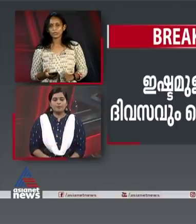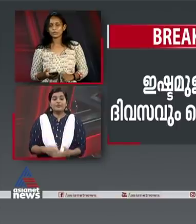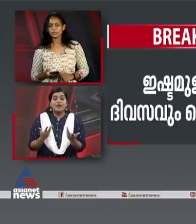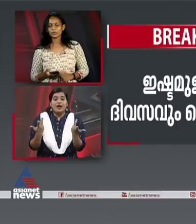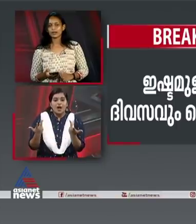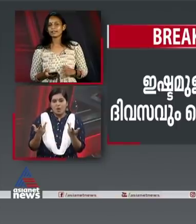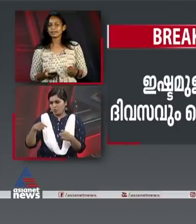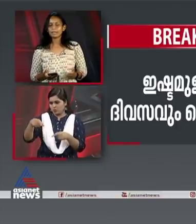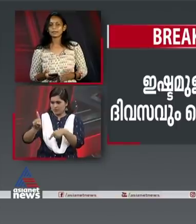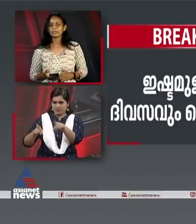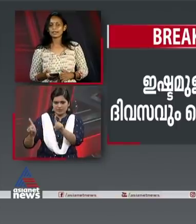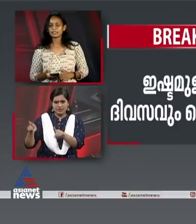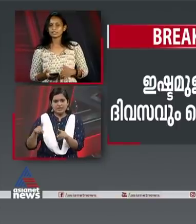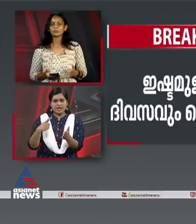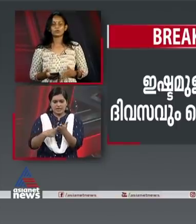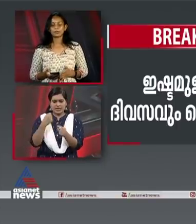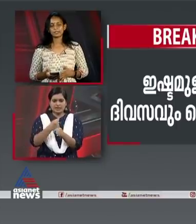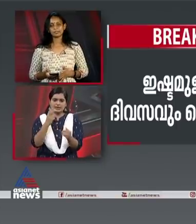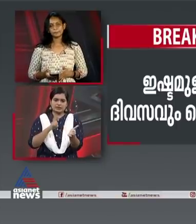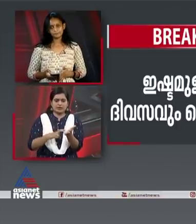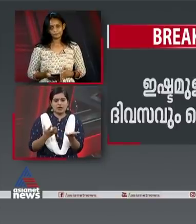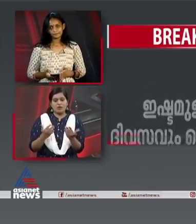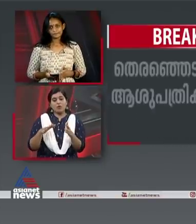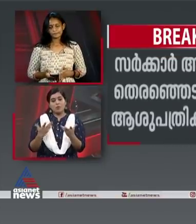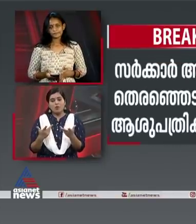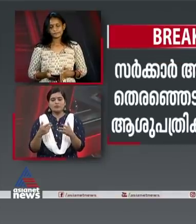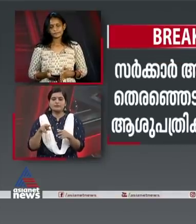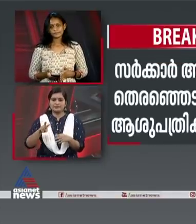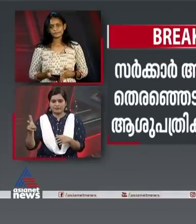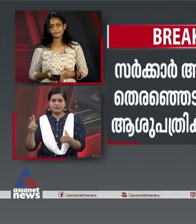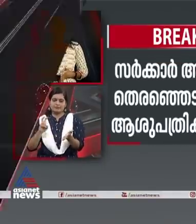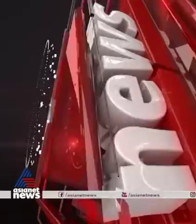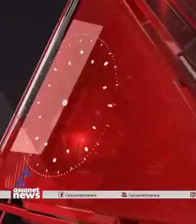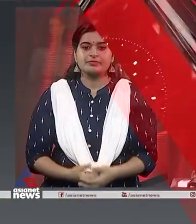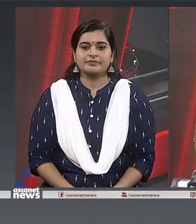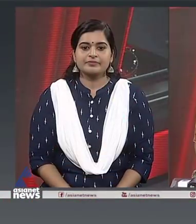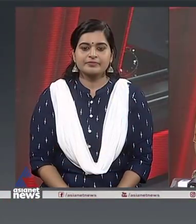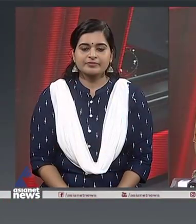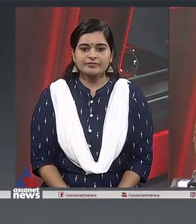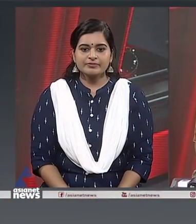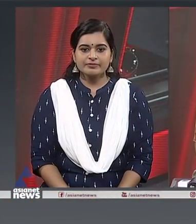സൗകര്യങ്ങൾ ഒരുക്കിക്കൊണ്ടാണ് ഈ രണ്ടാം ഘട്ട വാക്സിനേഷൻ പുരോഗമിക്കുന്നത്. ശരി, പ്രവീണ.